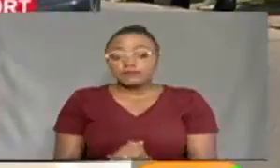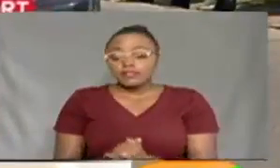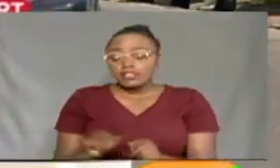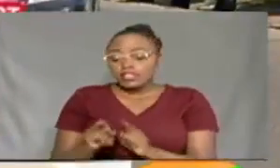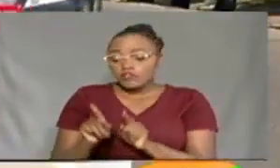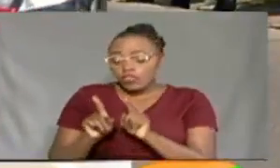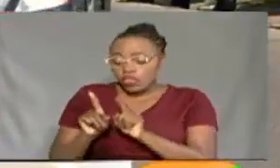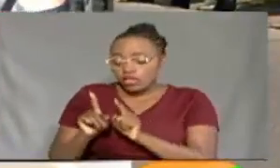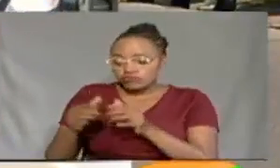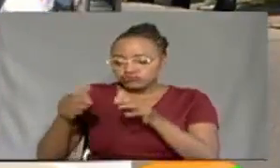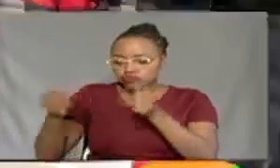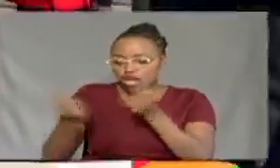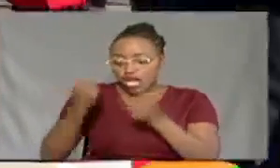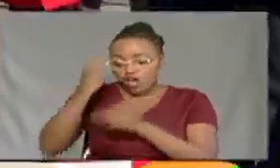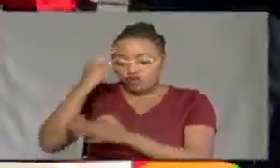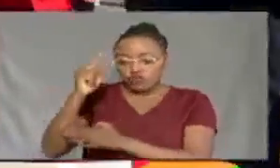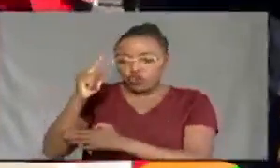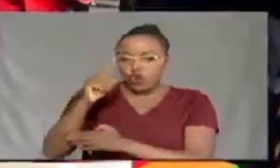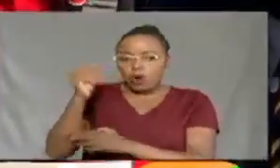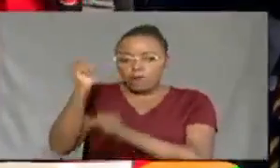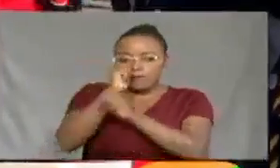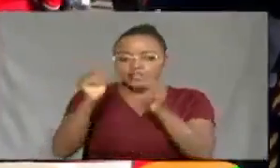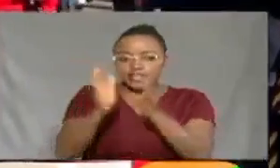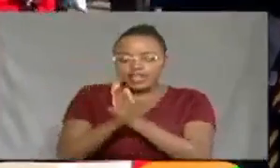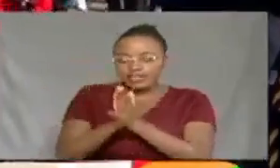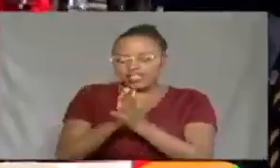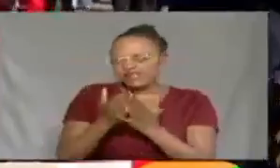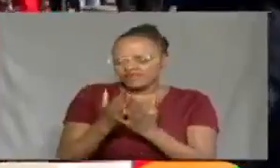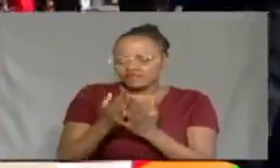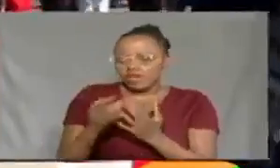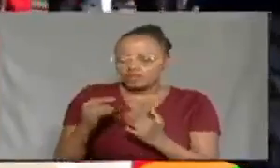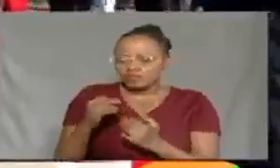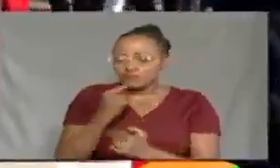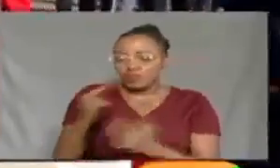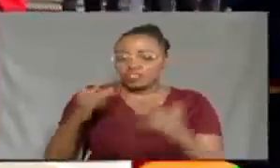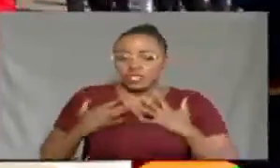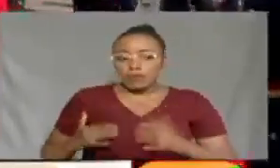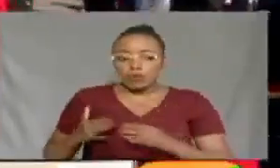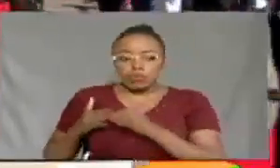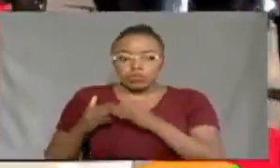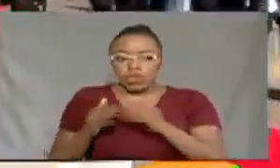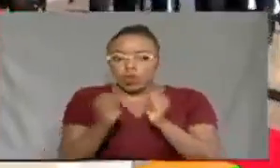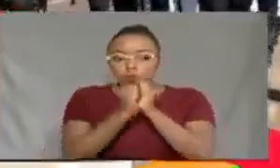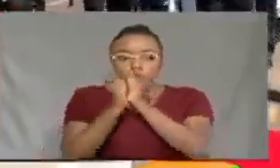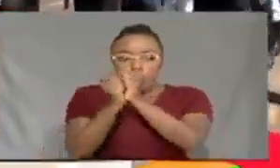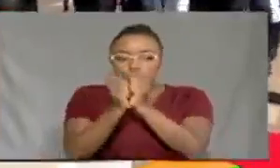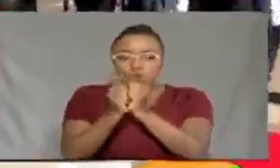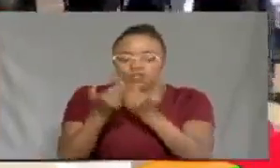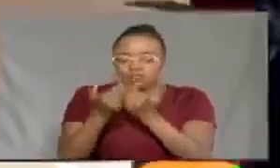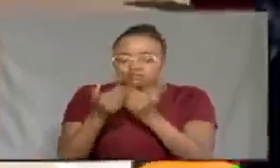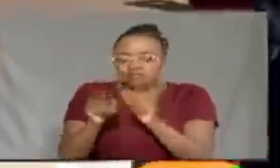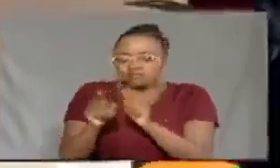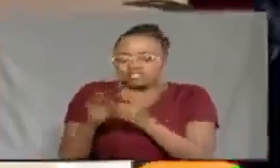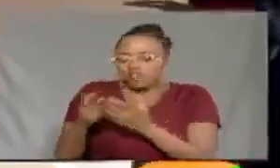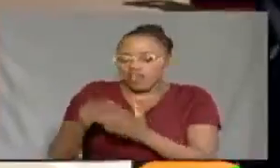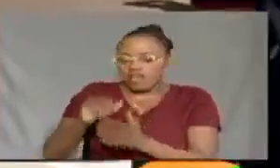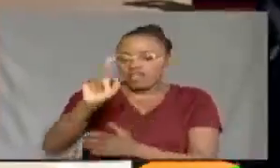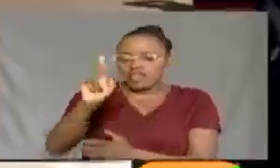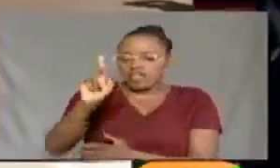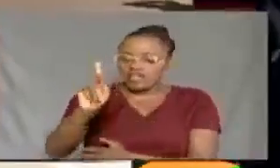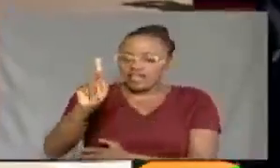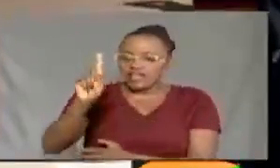Msafara wa rais pamoja na ule wa mwendazake Rais Moi ukiongozwa na bendi ya kikosi cha